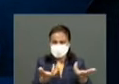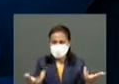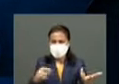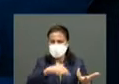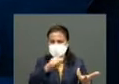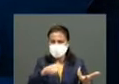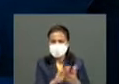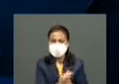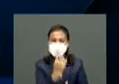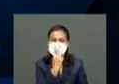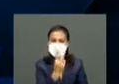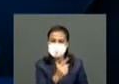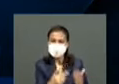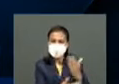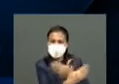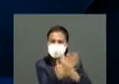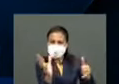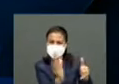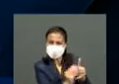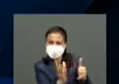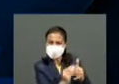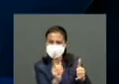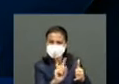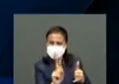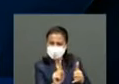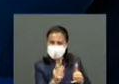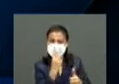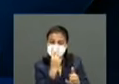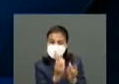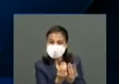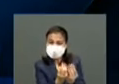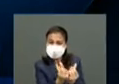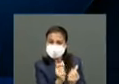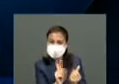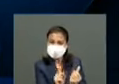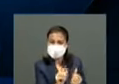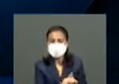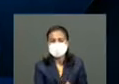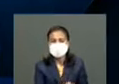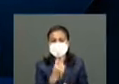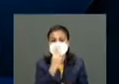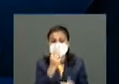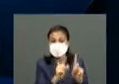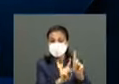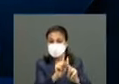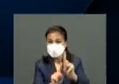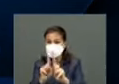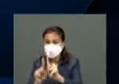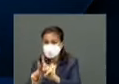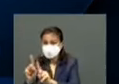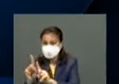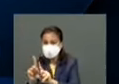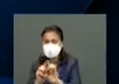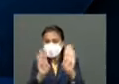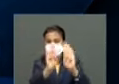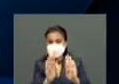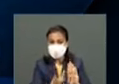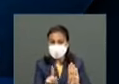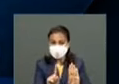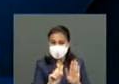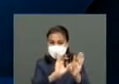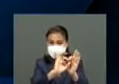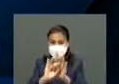ดูเรื่องของปัจจัยเสี่ยงมาดูรายละเอียดกันนิดนึงนะคะในกราฟถัดไปแสดงทิศทางแนวโน้ม